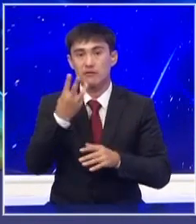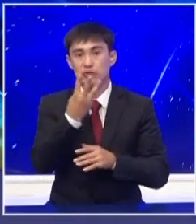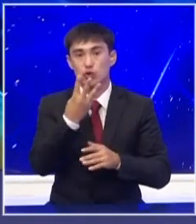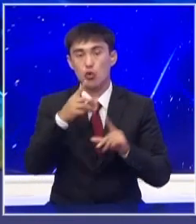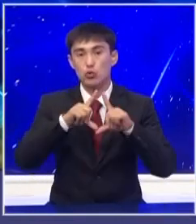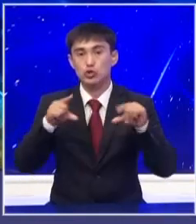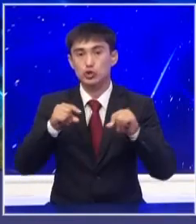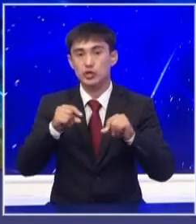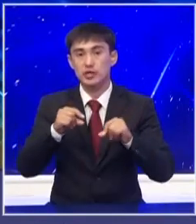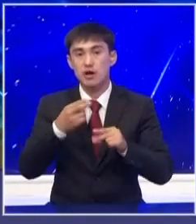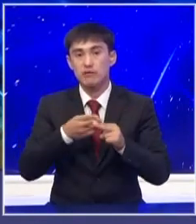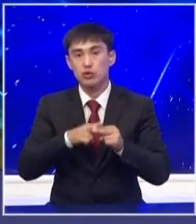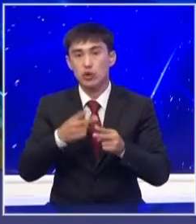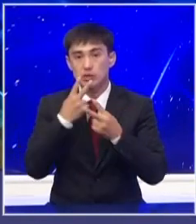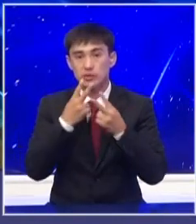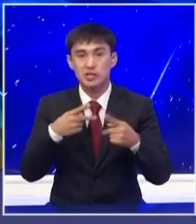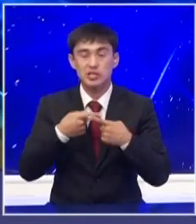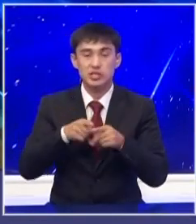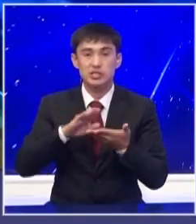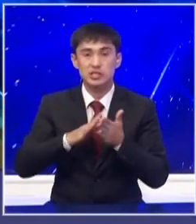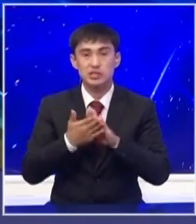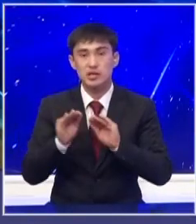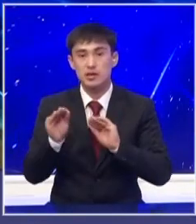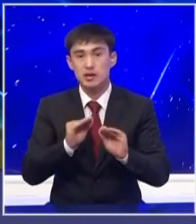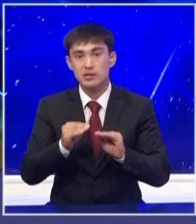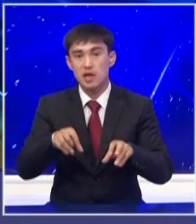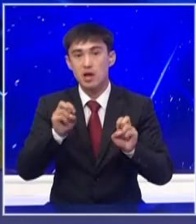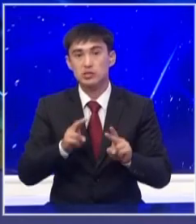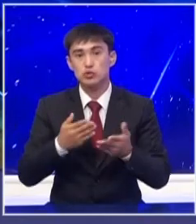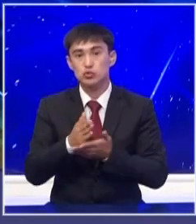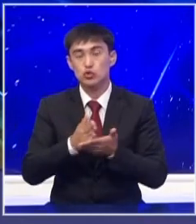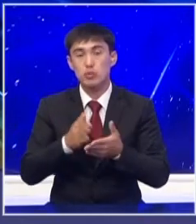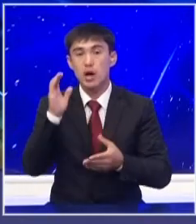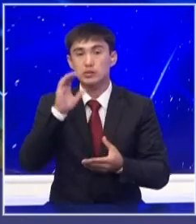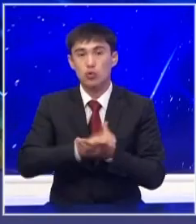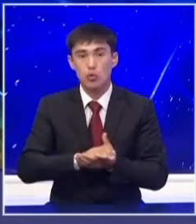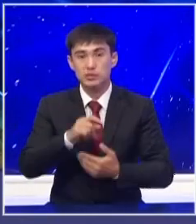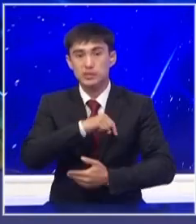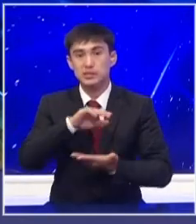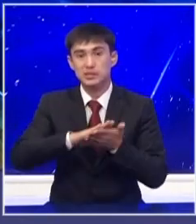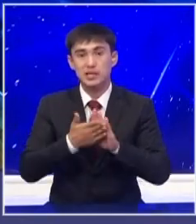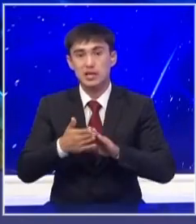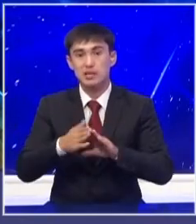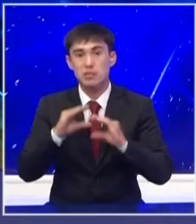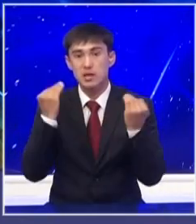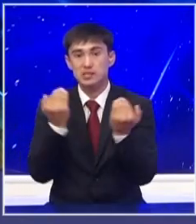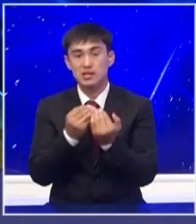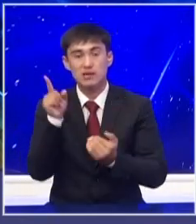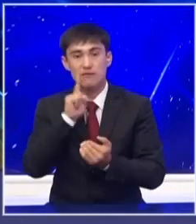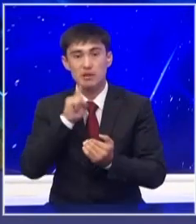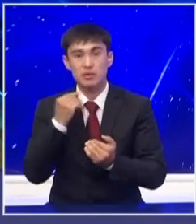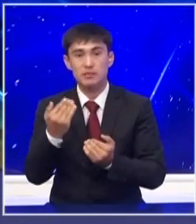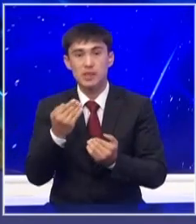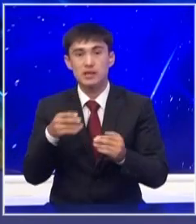3 учреждениях, в которых осмотрели техническое оснащение экстренных служб и ознакомились с состоянием изолятора временного